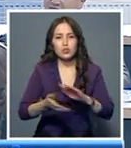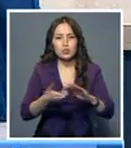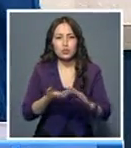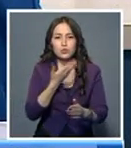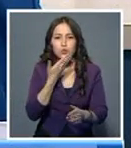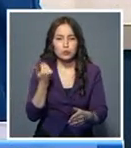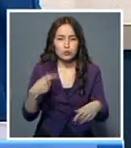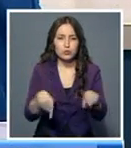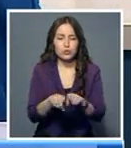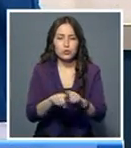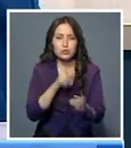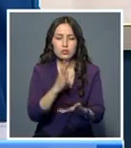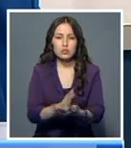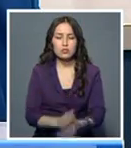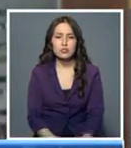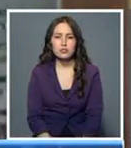қалып отыр.